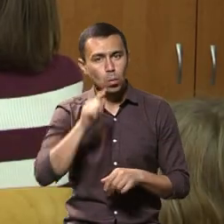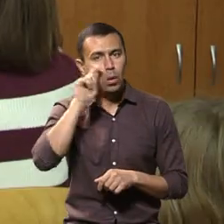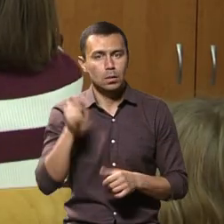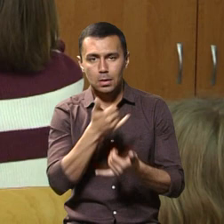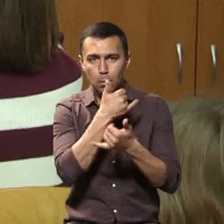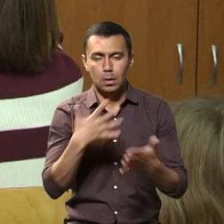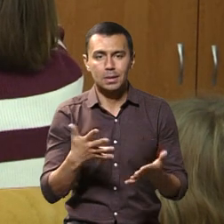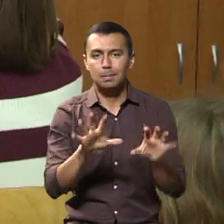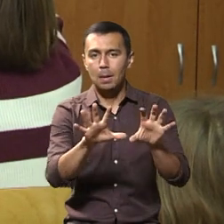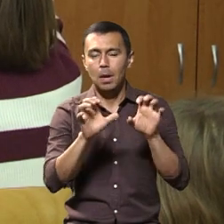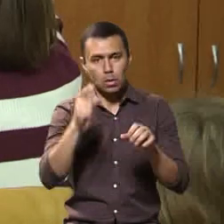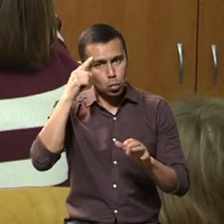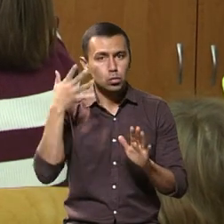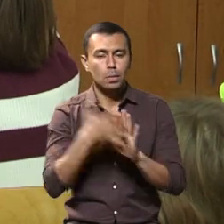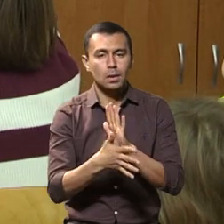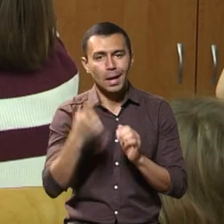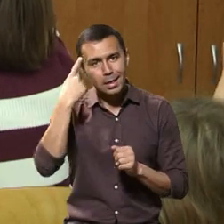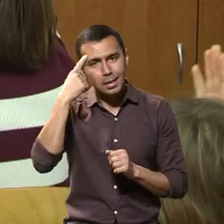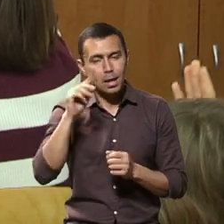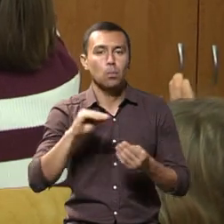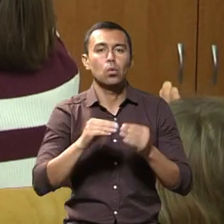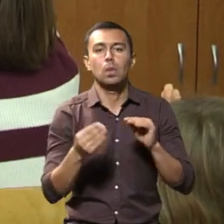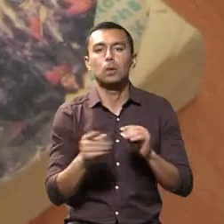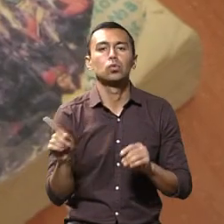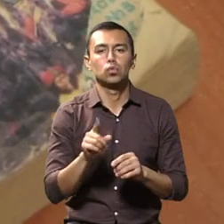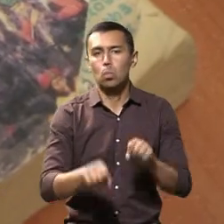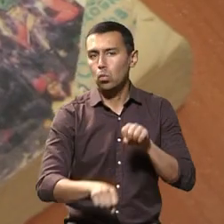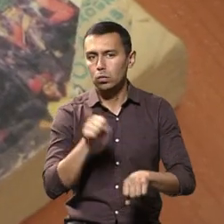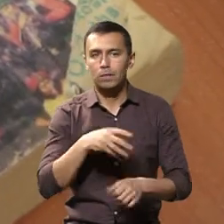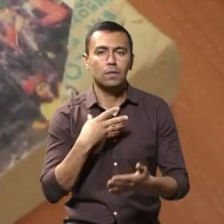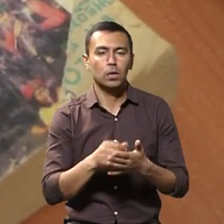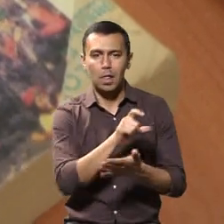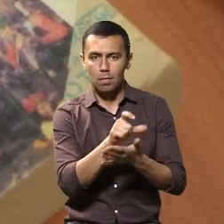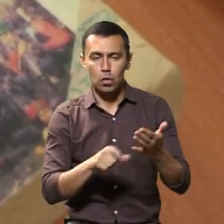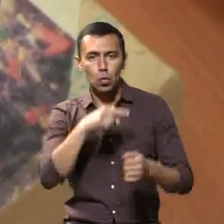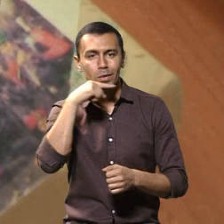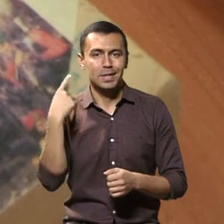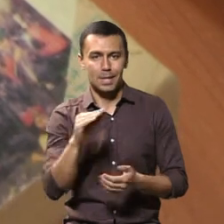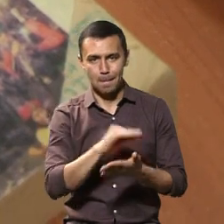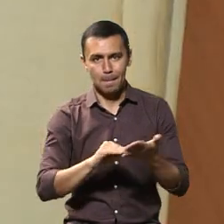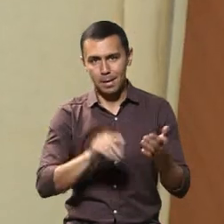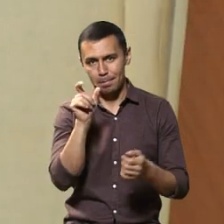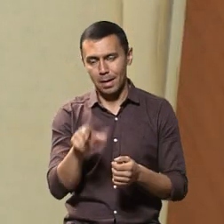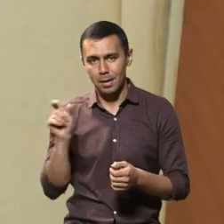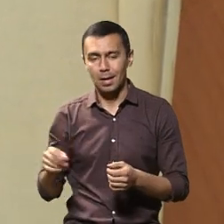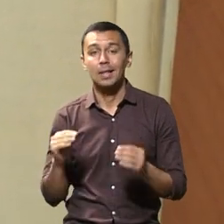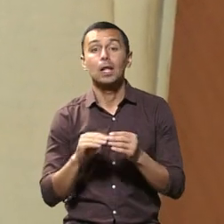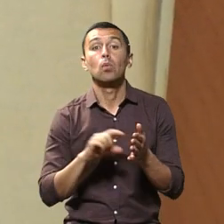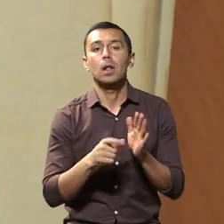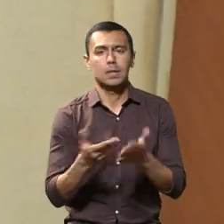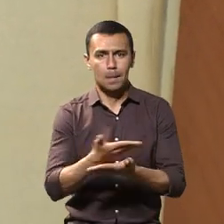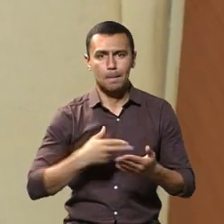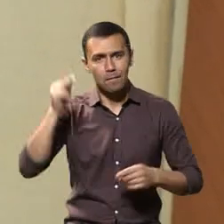не могли сприймати та розуміти ідеї й проблематику, що порушували в своїх творах російські письменники. У 10 класі